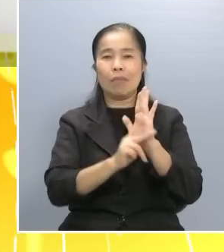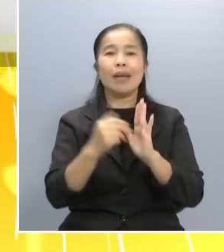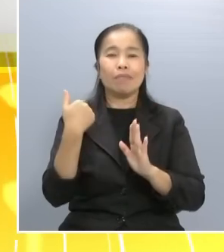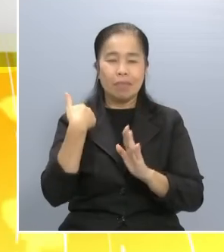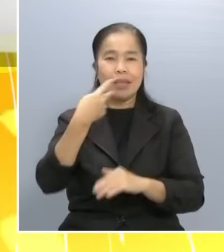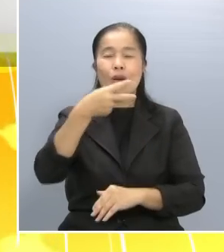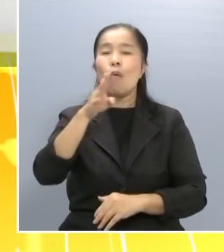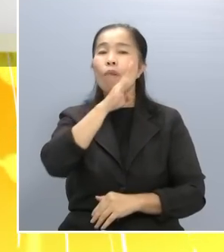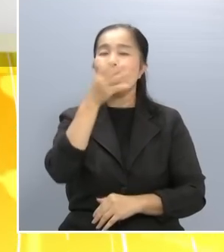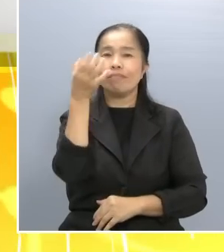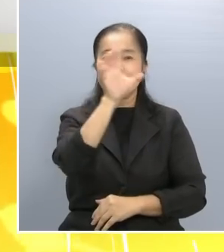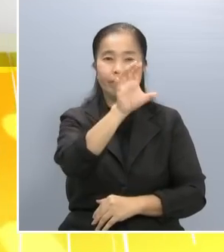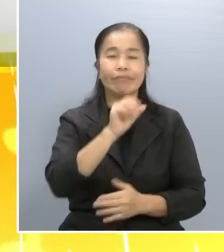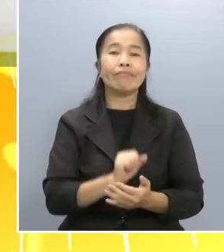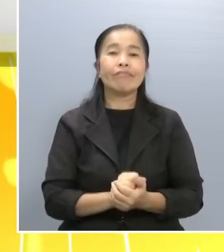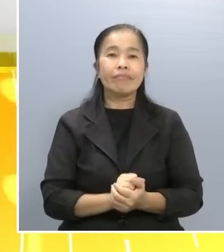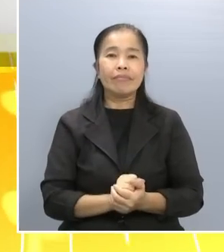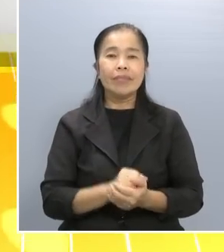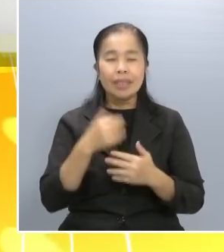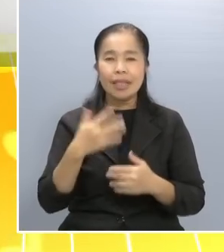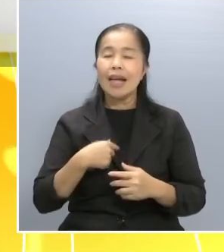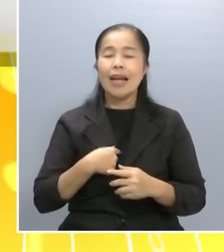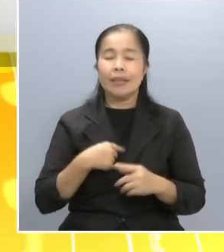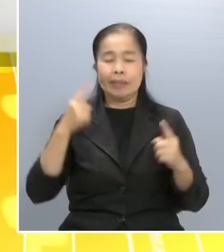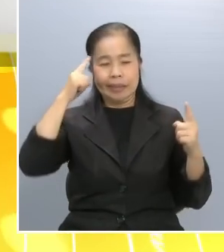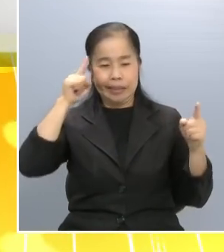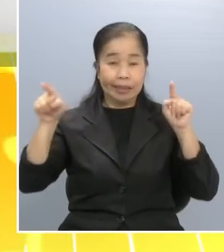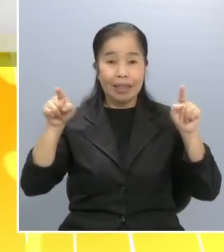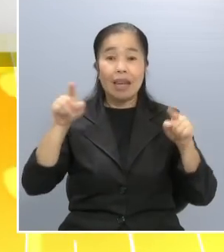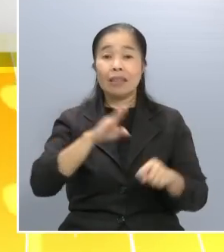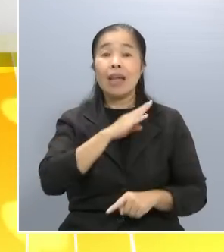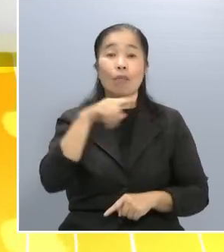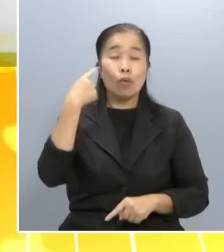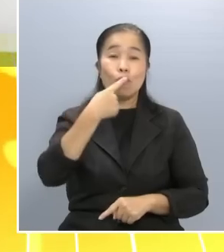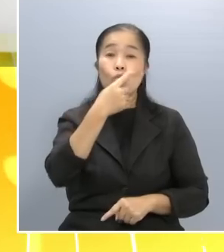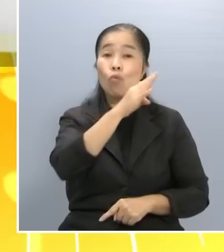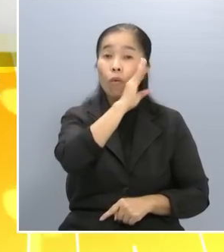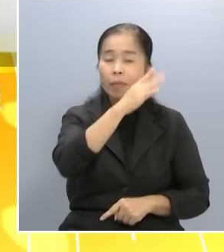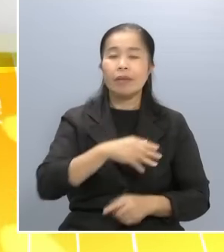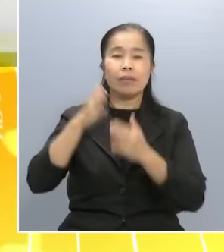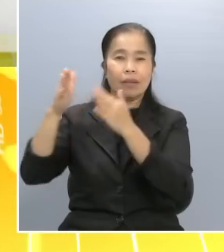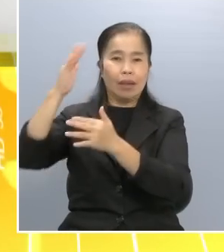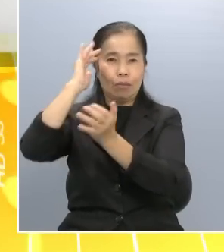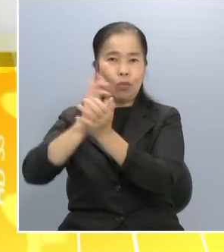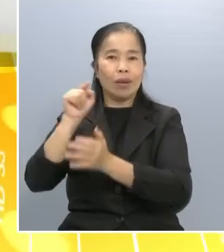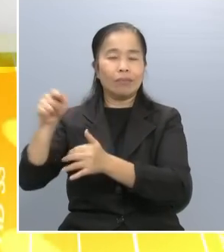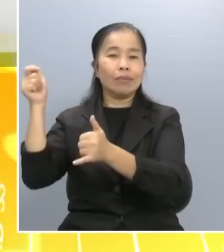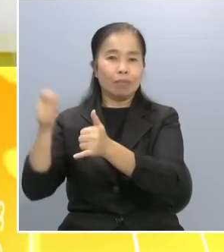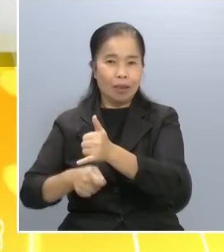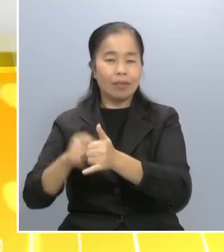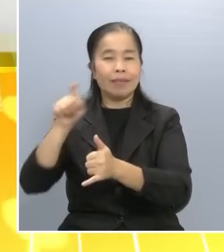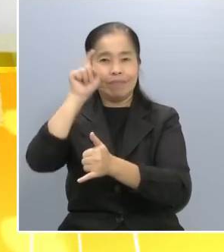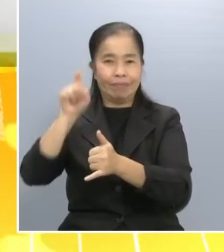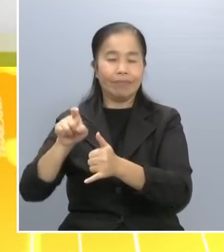ความก็ในมุม 2มุมคือถ้าผู้หญิงคนนี้ไม่โพสต์เท็จก็ต้องตำรวจปล่อยใครจะ